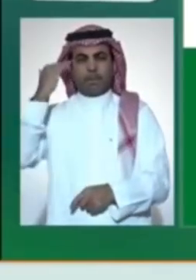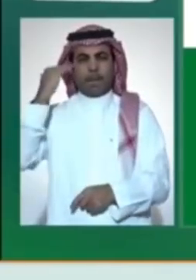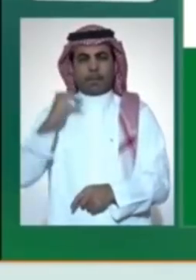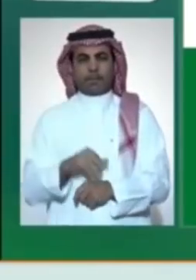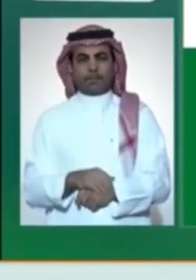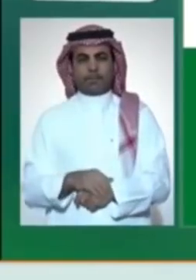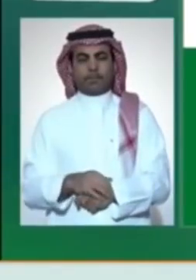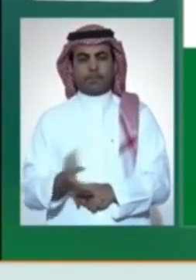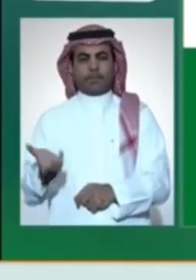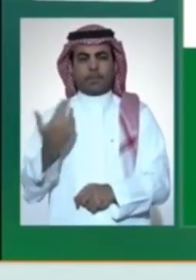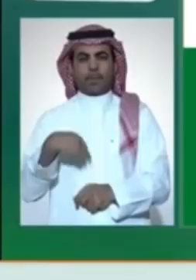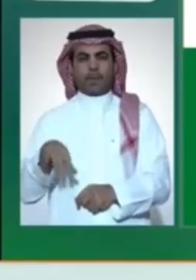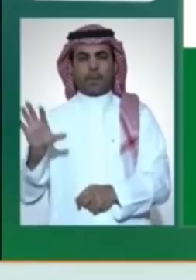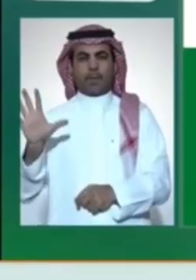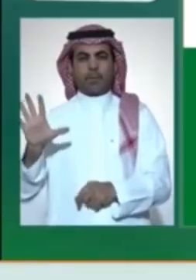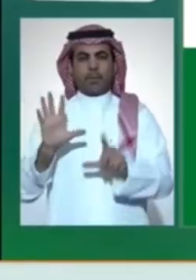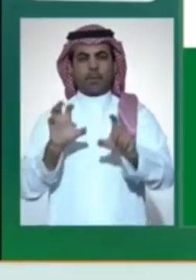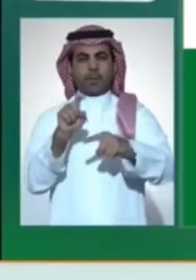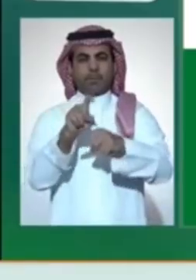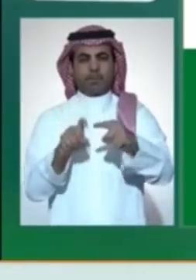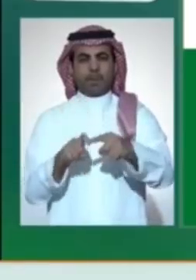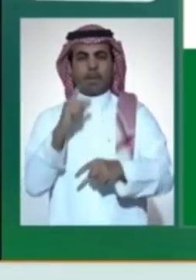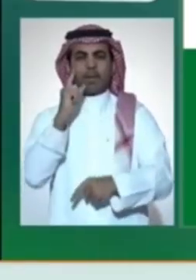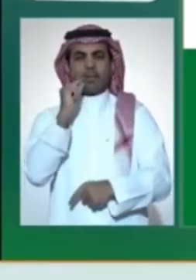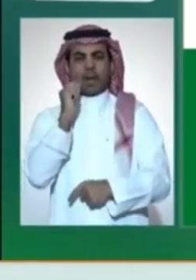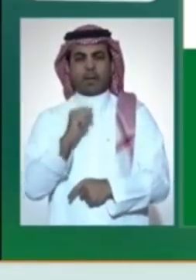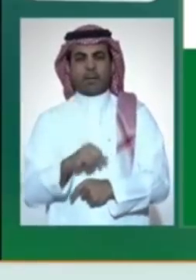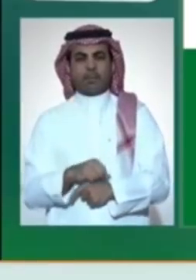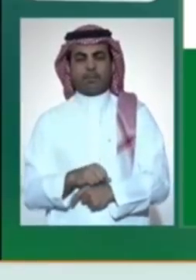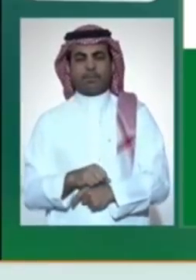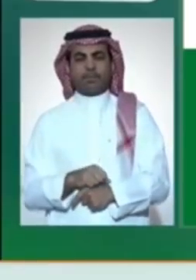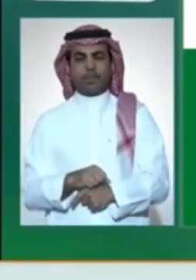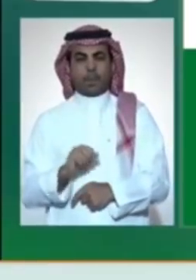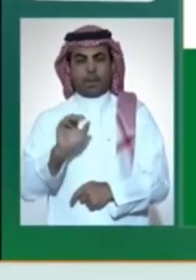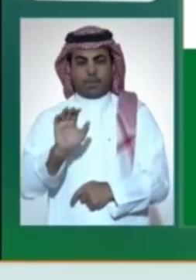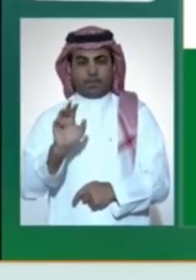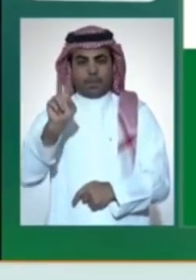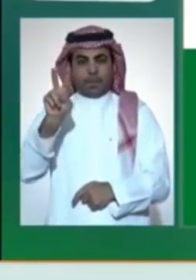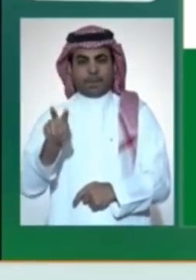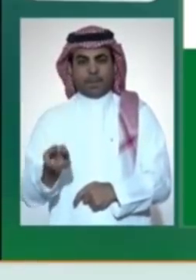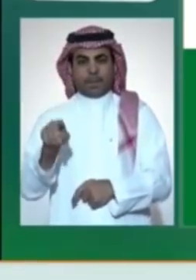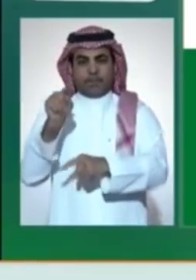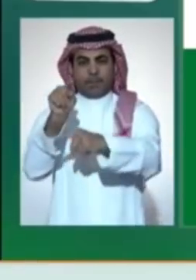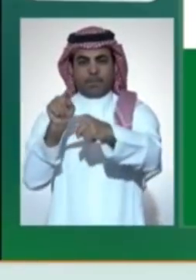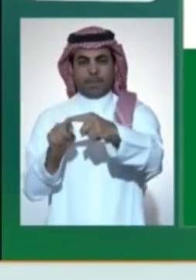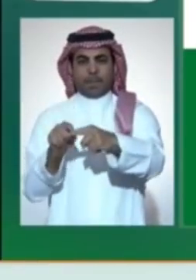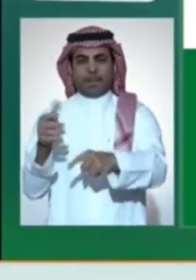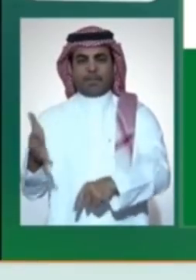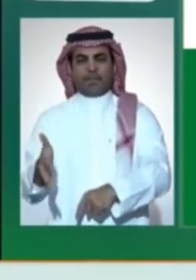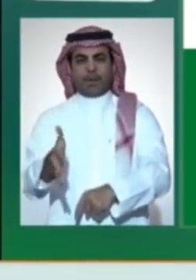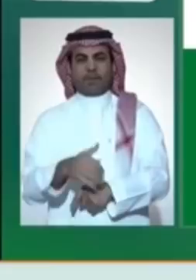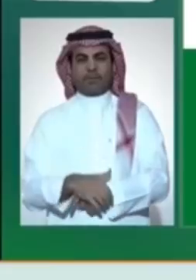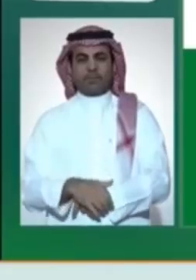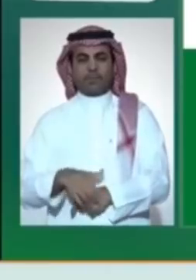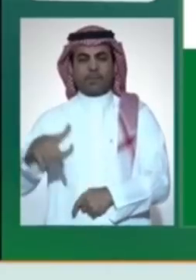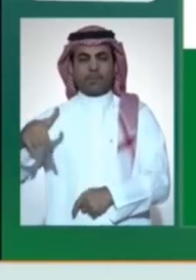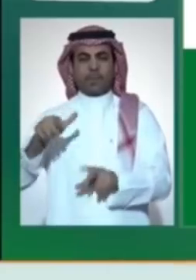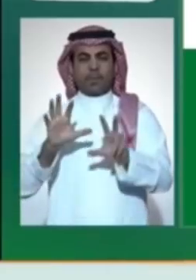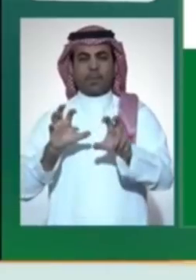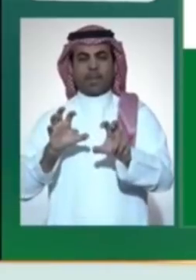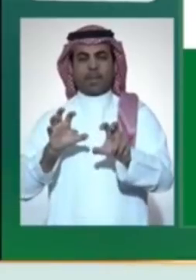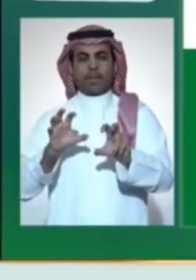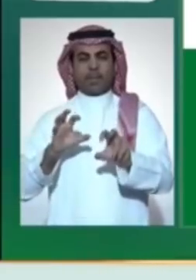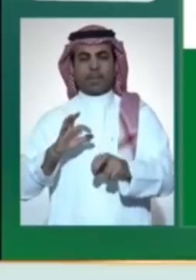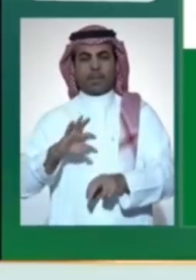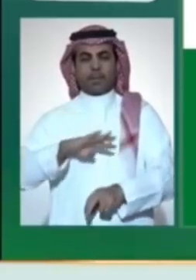الإناث و 75% كانت مسجلة في الذكور، سجل 11% فيها في الأطفال و 86%